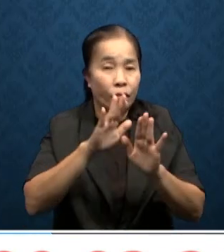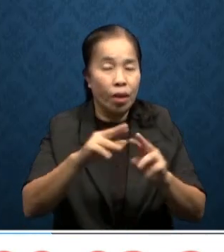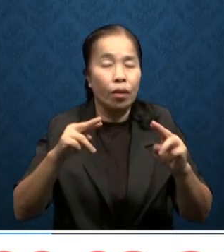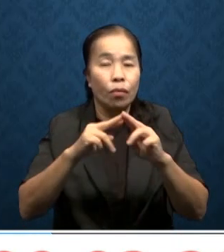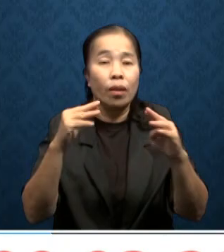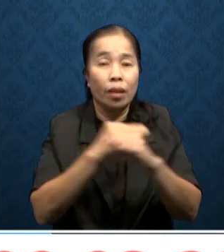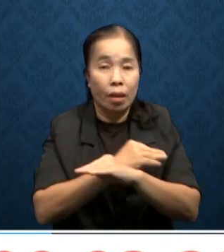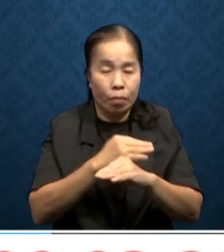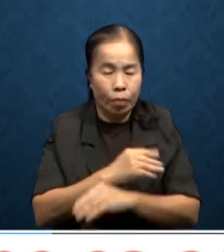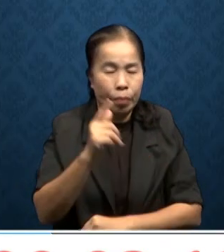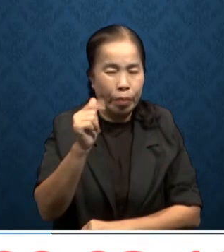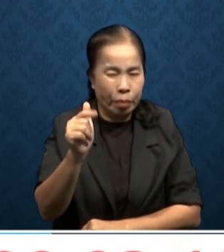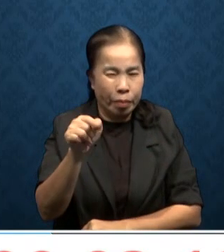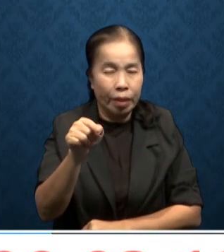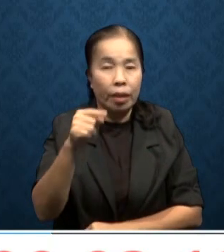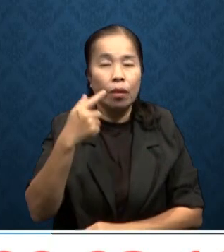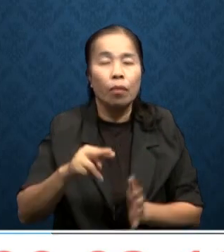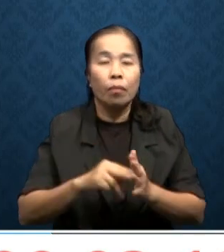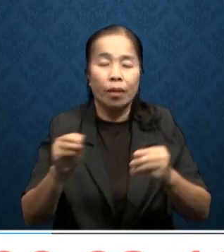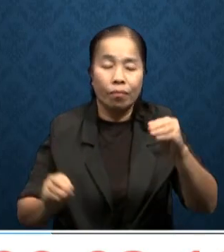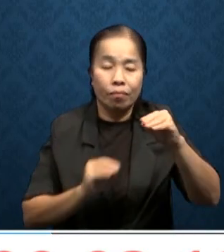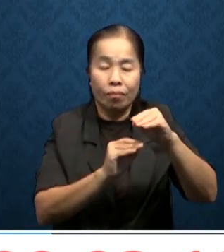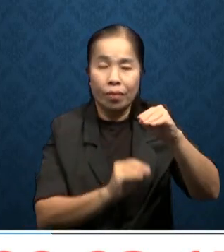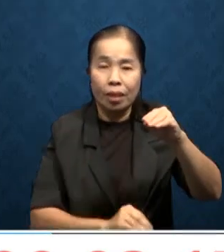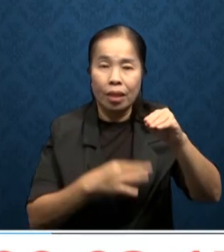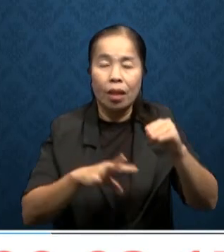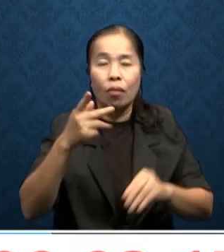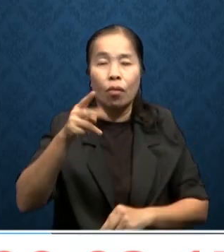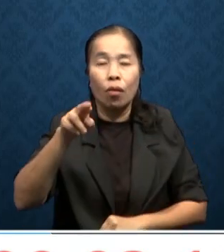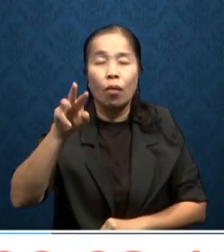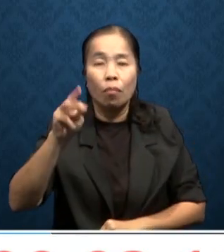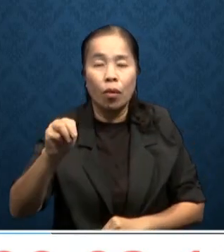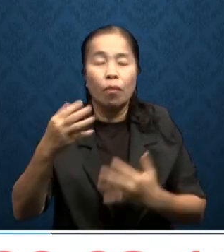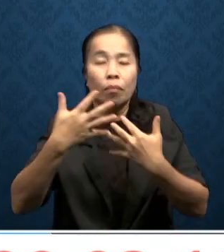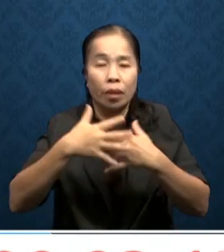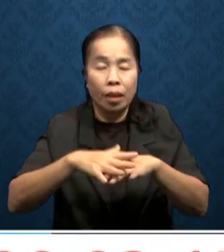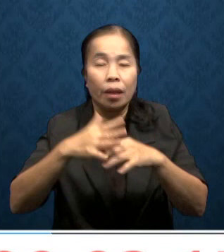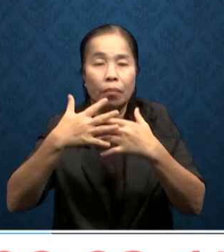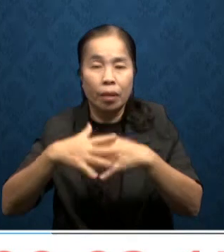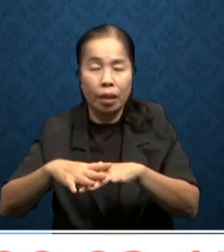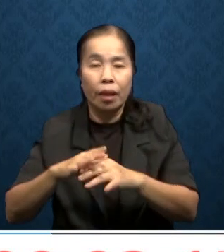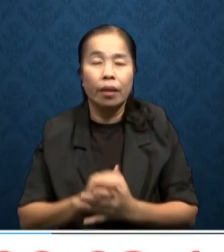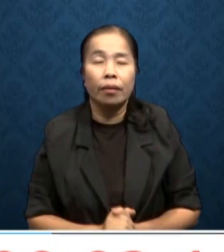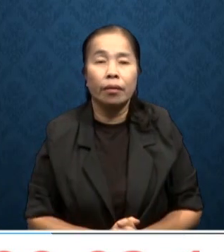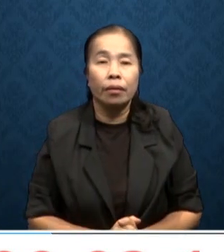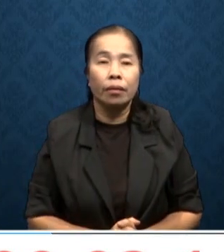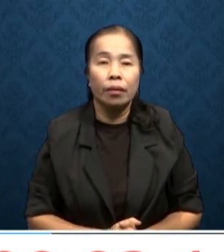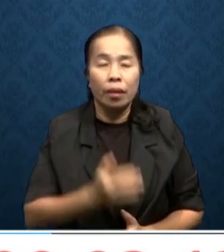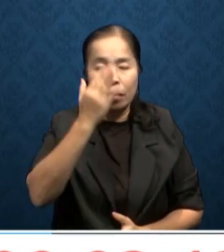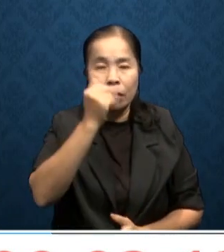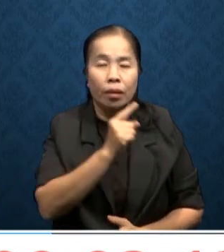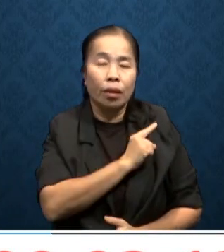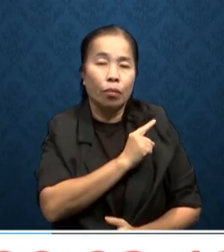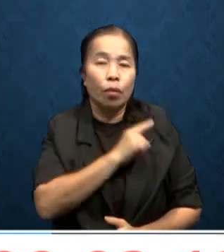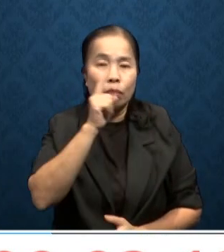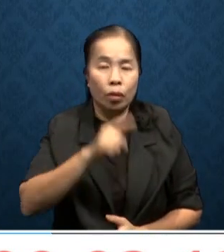ต้นเลือก เอาทั้งหมดนี้เข้าคอร.ม.แล้วก็ประสานงาน อย่งทเกครั้งต้องมีหน้ที่คือต